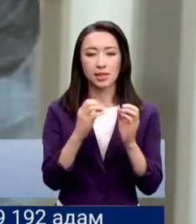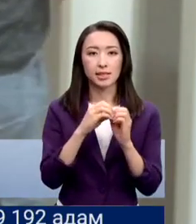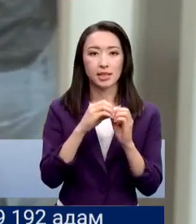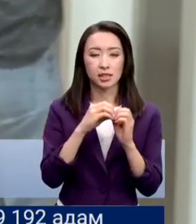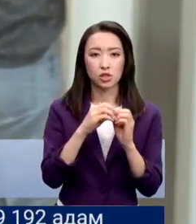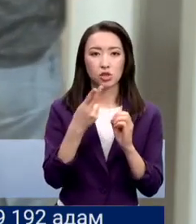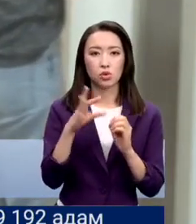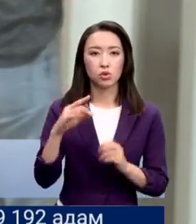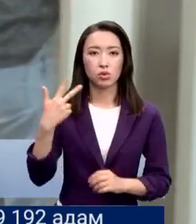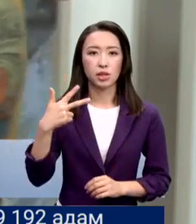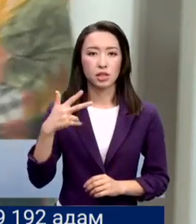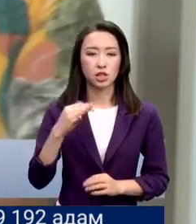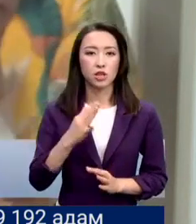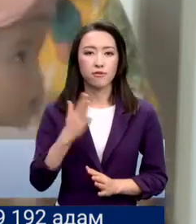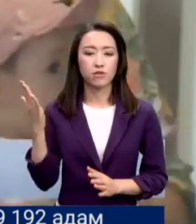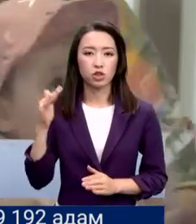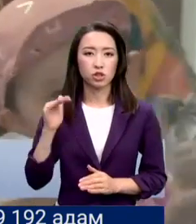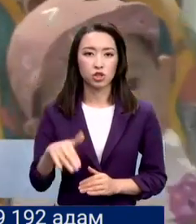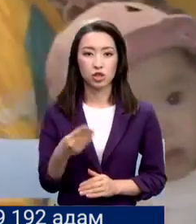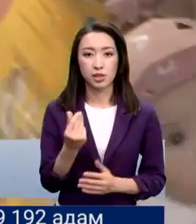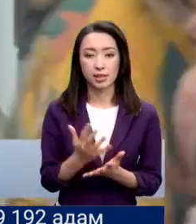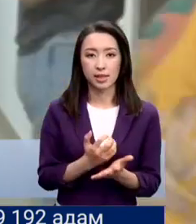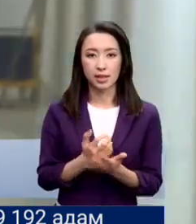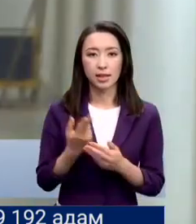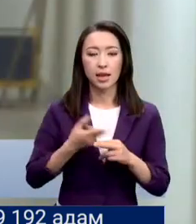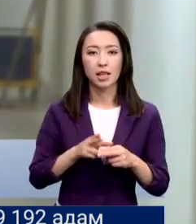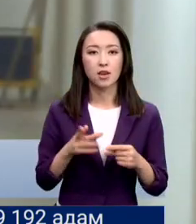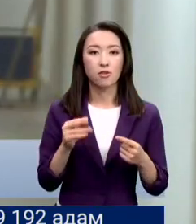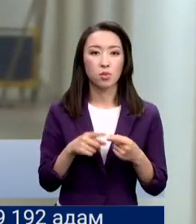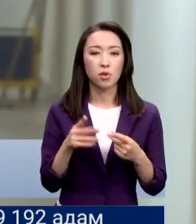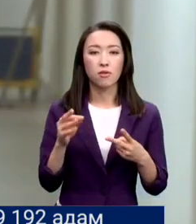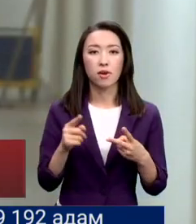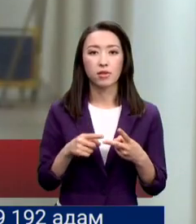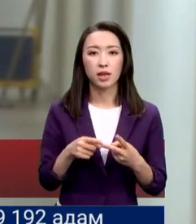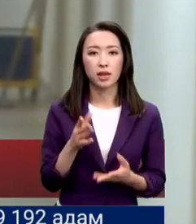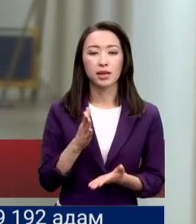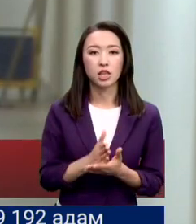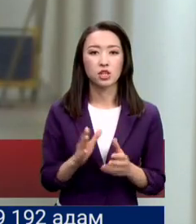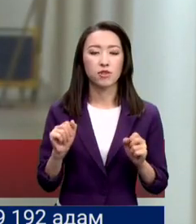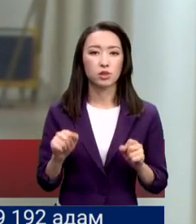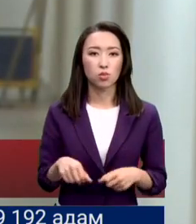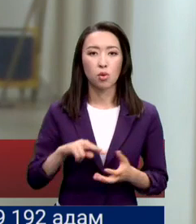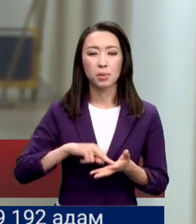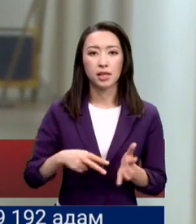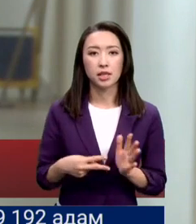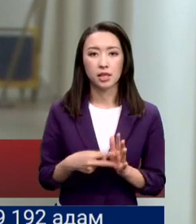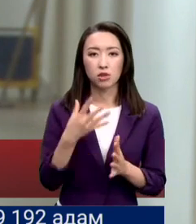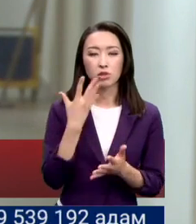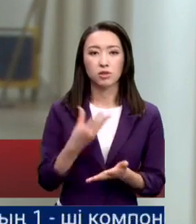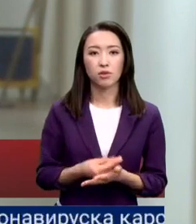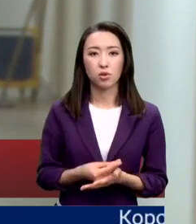до 30 и выше денег. Это во-первых. Во-вторых, есть возможность планировать